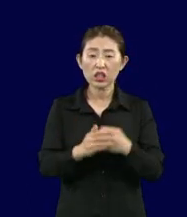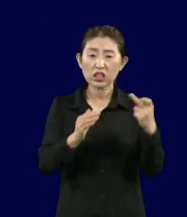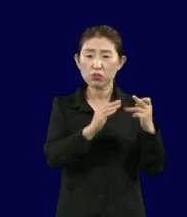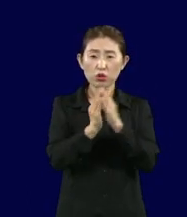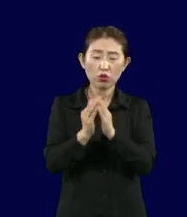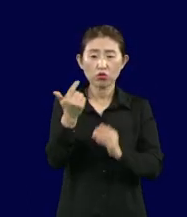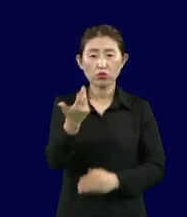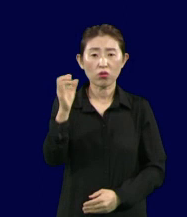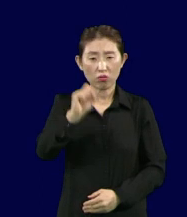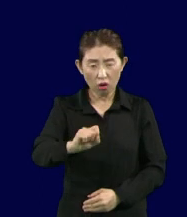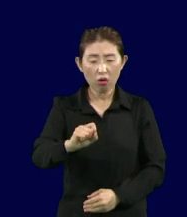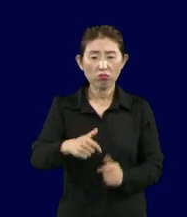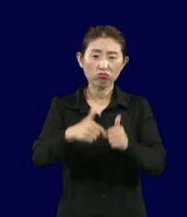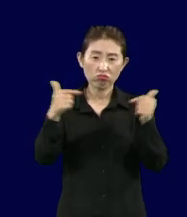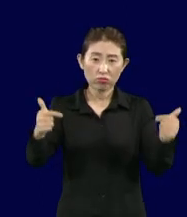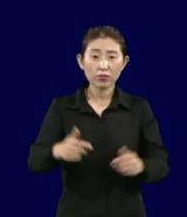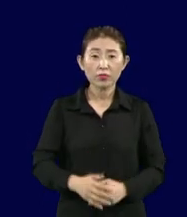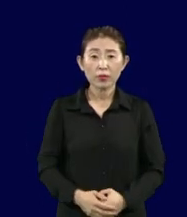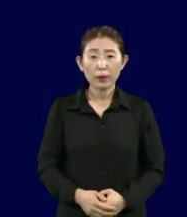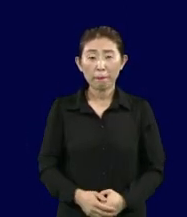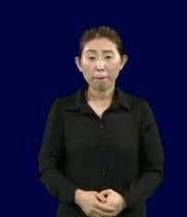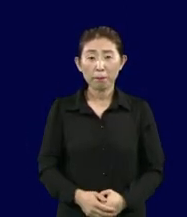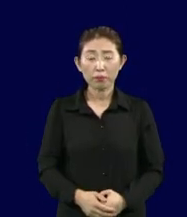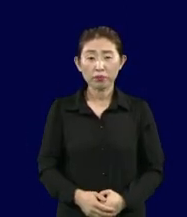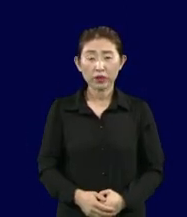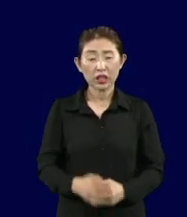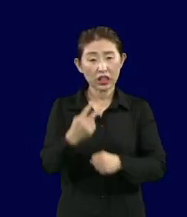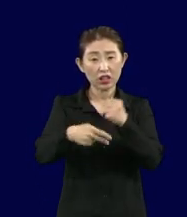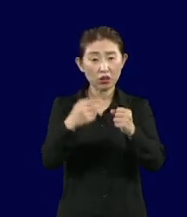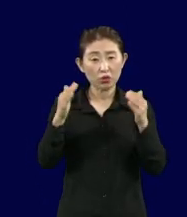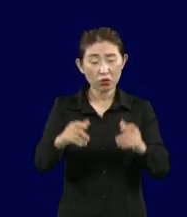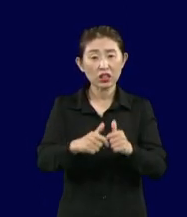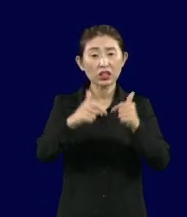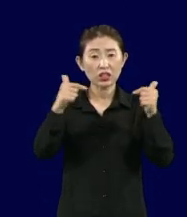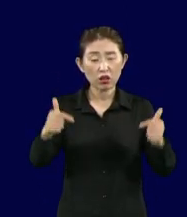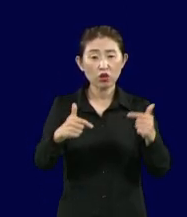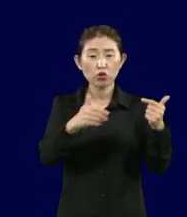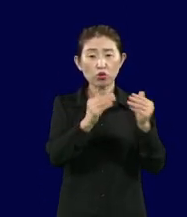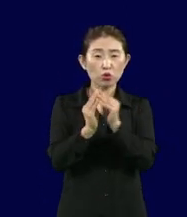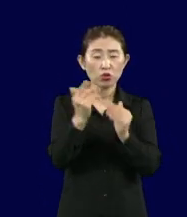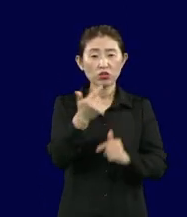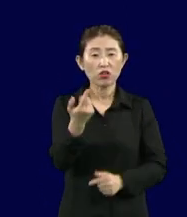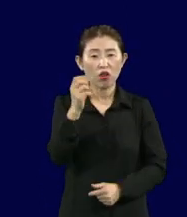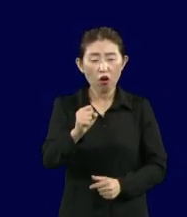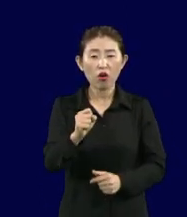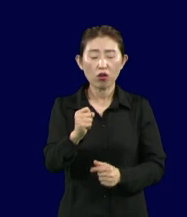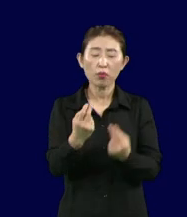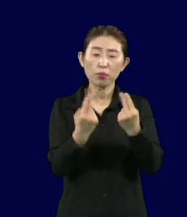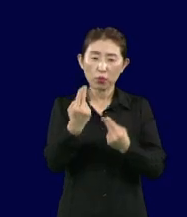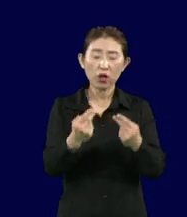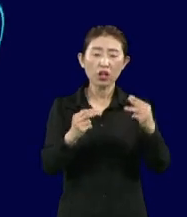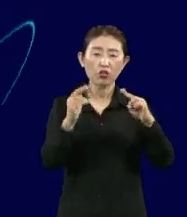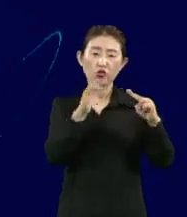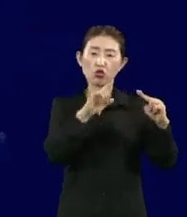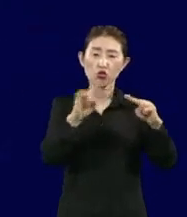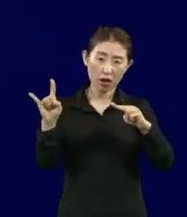12조 6천억 원이 늘었습니다. 이전 2년간 증가폭 6조 1천억 원에 비해 2배 넘는